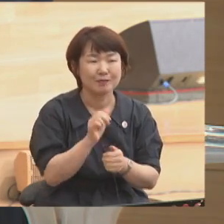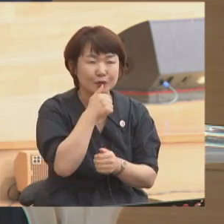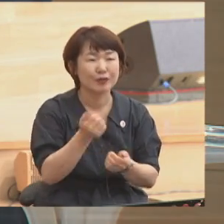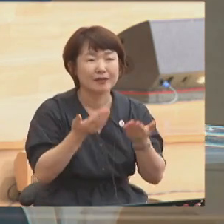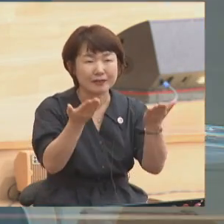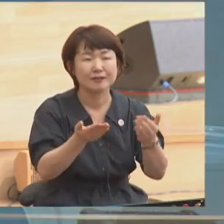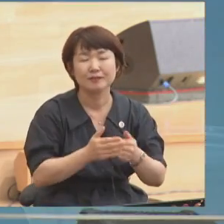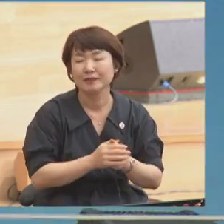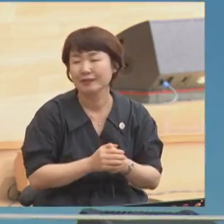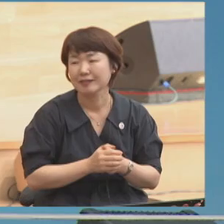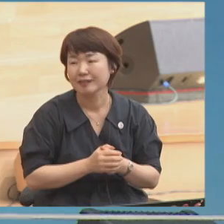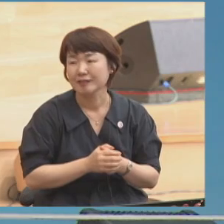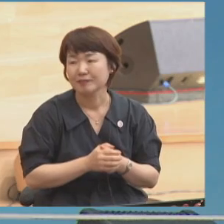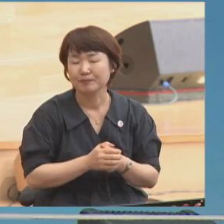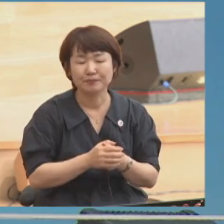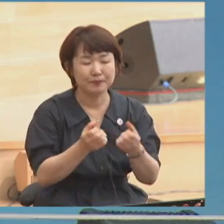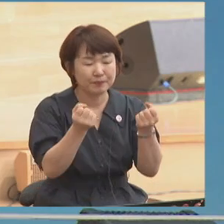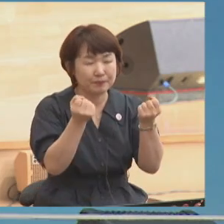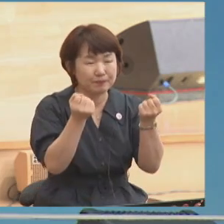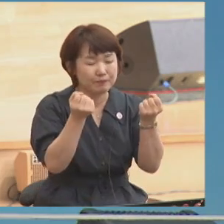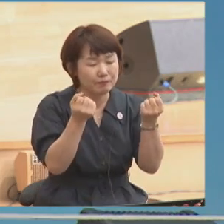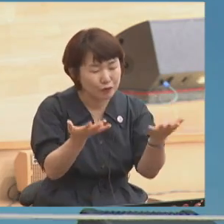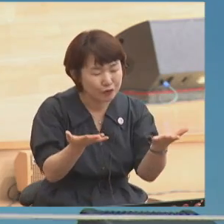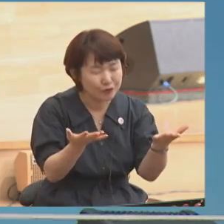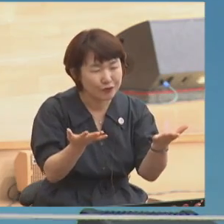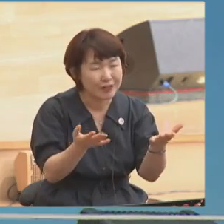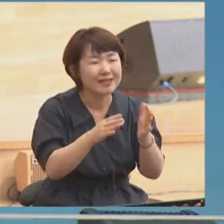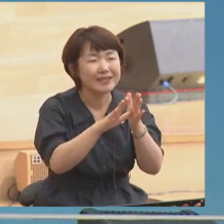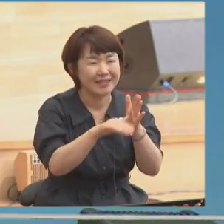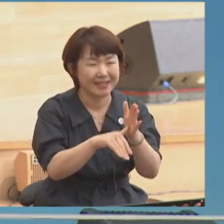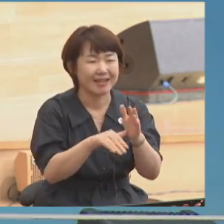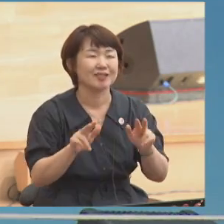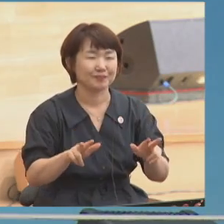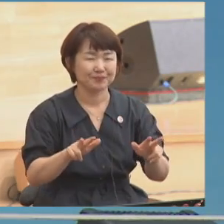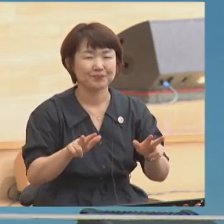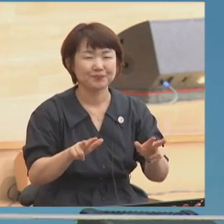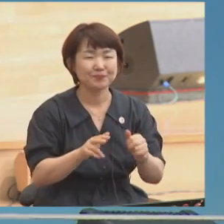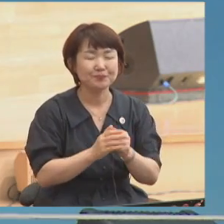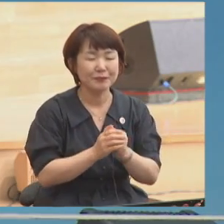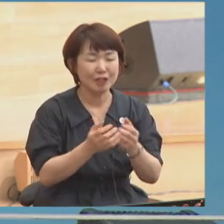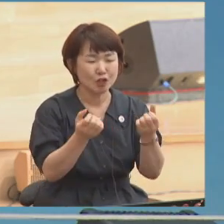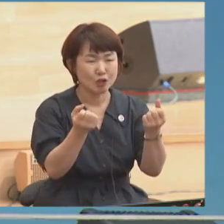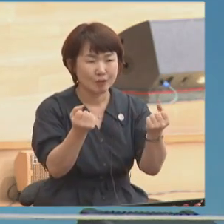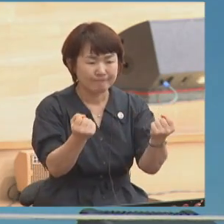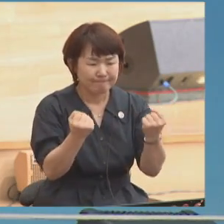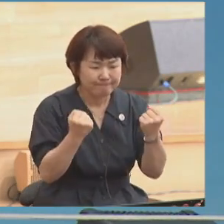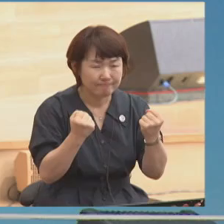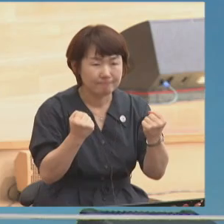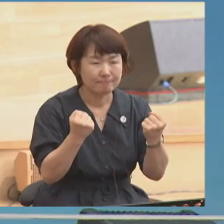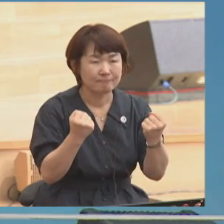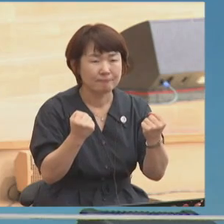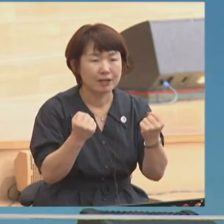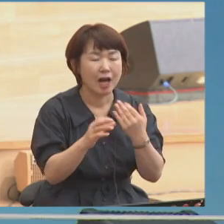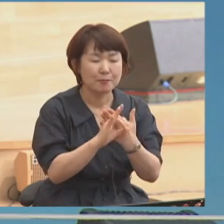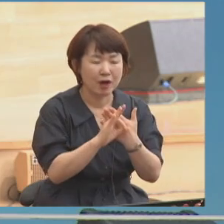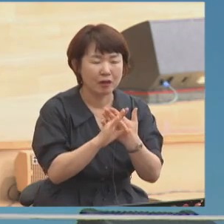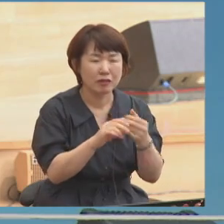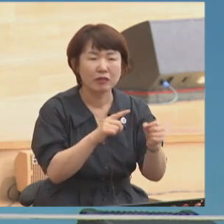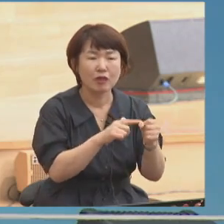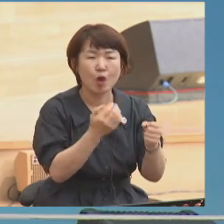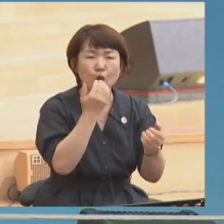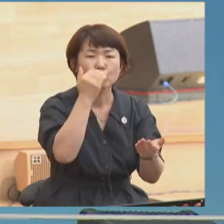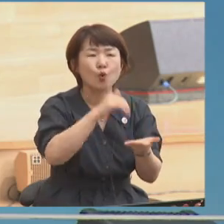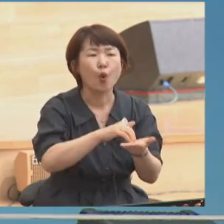소개할게요. 주먹을 풀 때가 되었다. 주먹을 불끈 쥐면 돌이